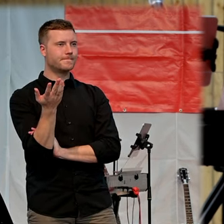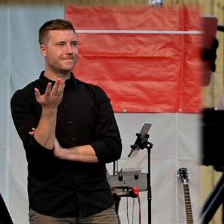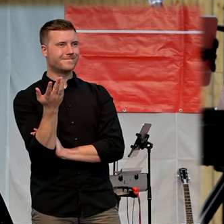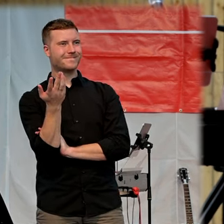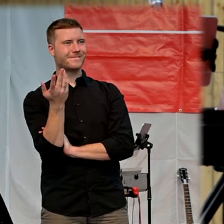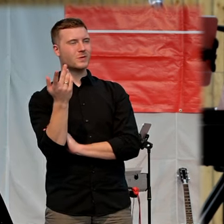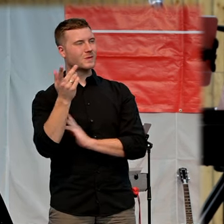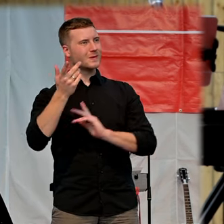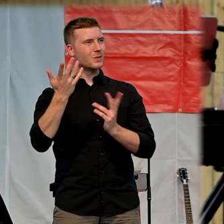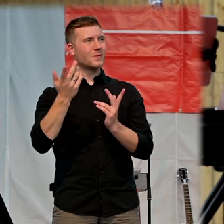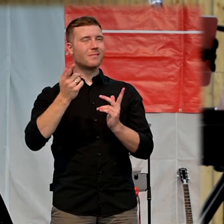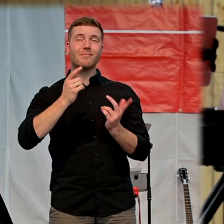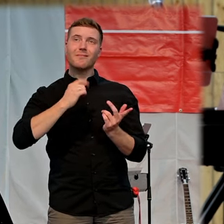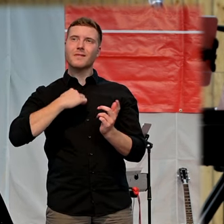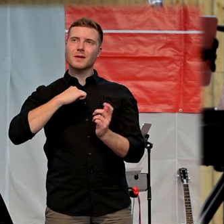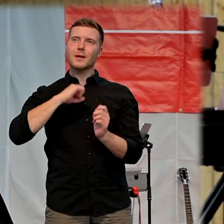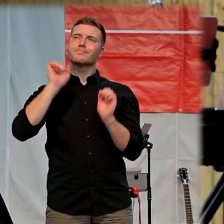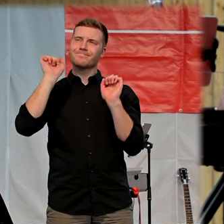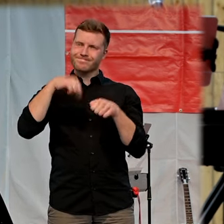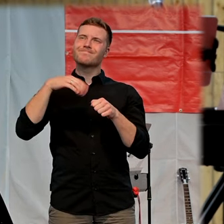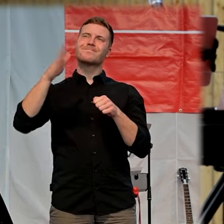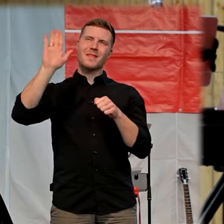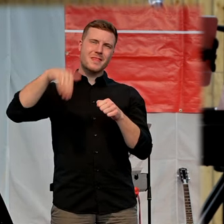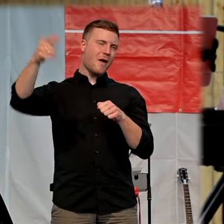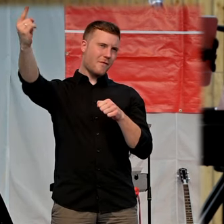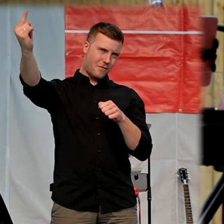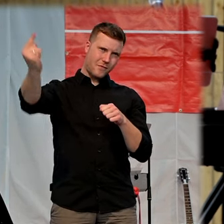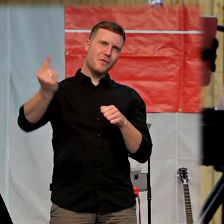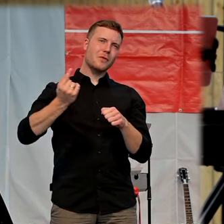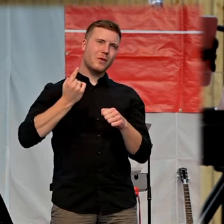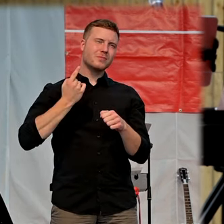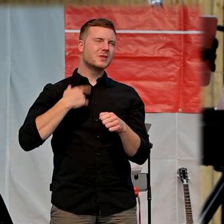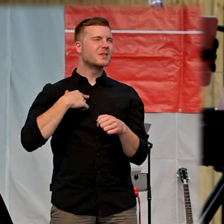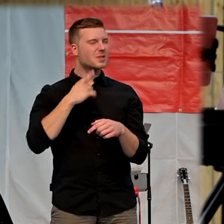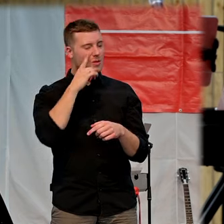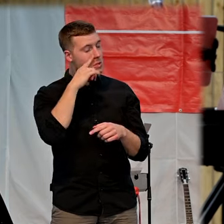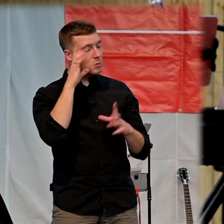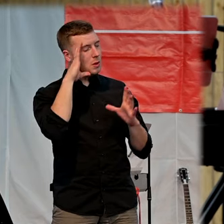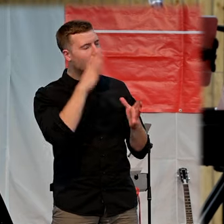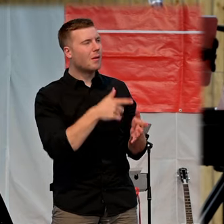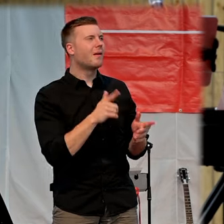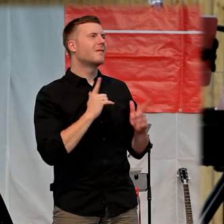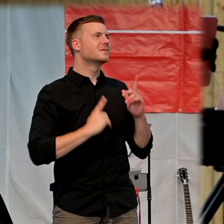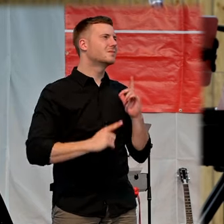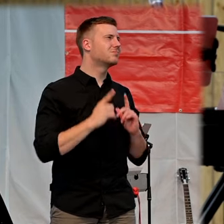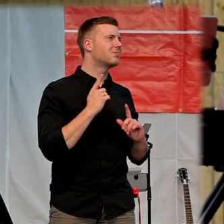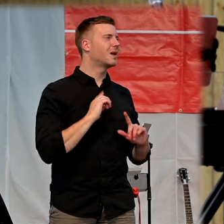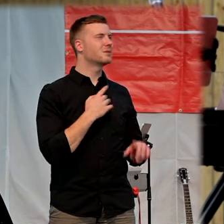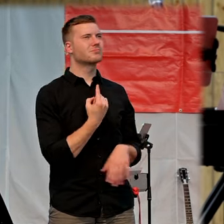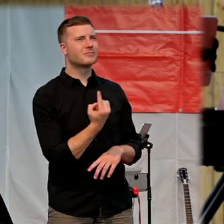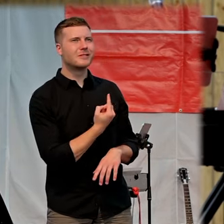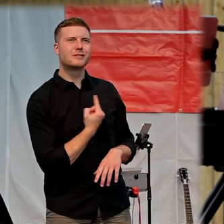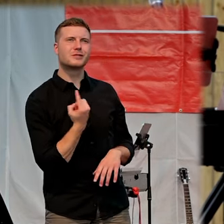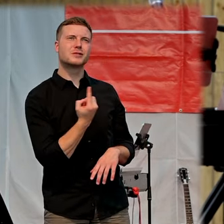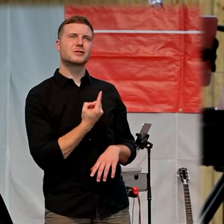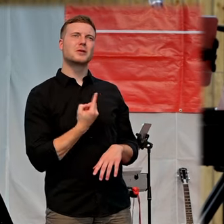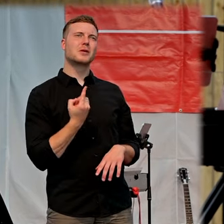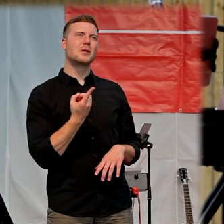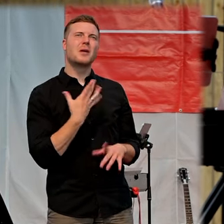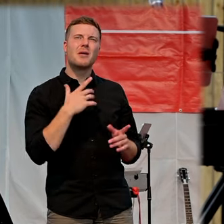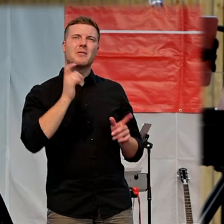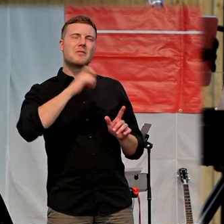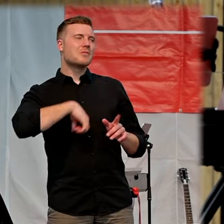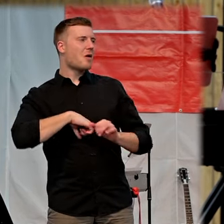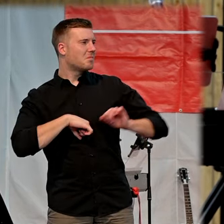einwilligen in das Handeln Gottes. Dass wir nicht nur sagen, ich leide, ich fühle mich am Rand, ich bin nicht mehr da, ich werde weggedrückt, ich habe